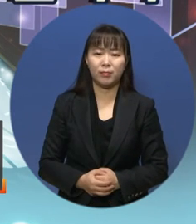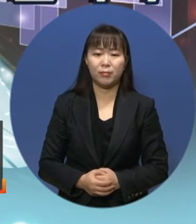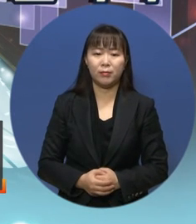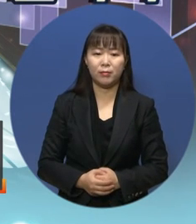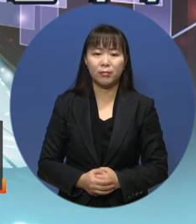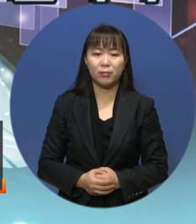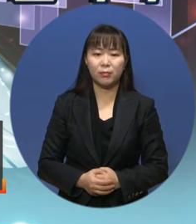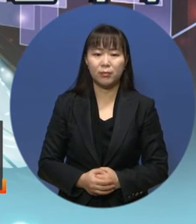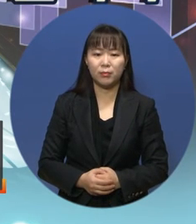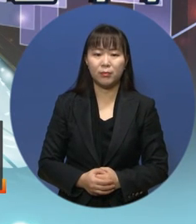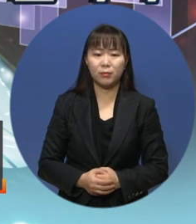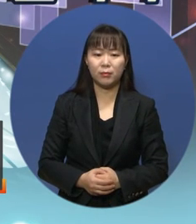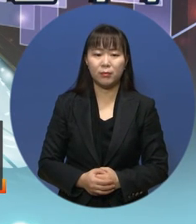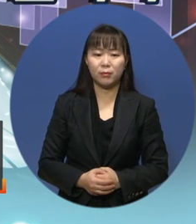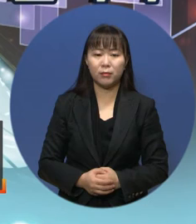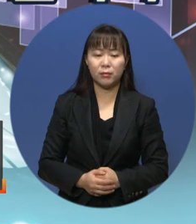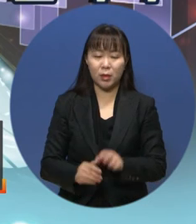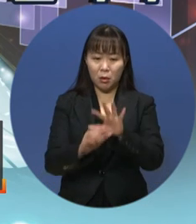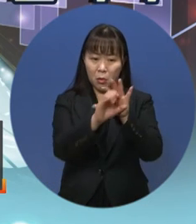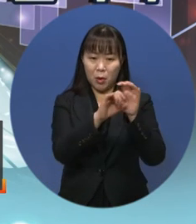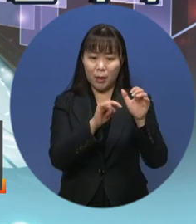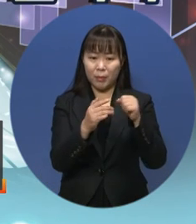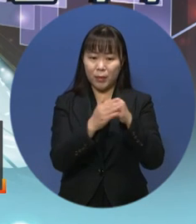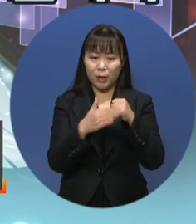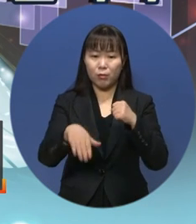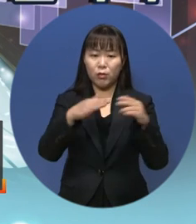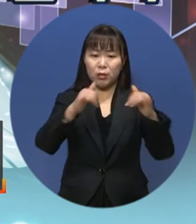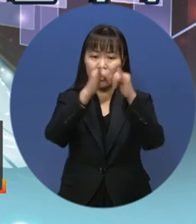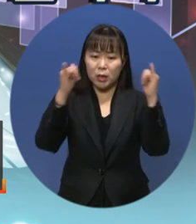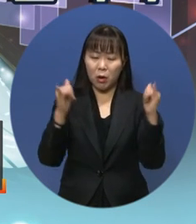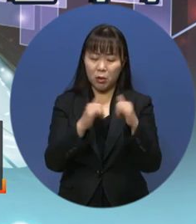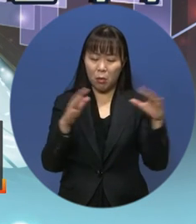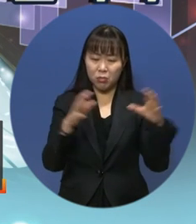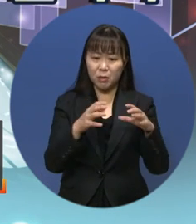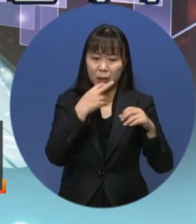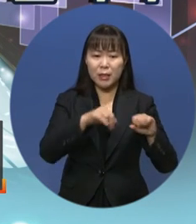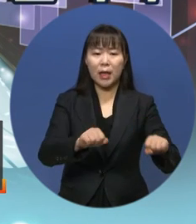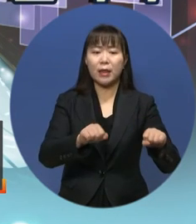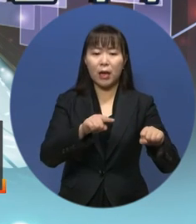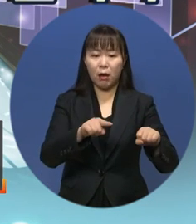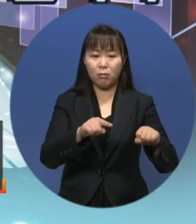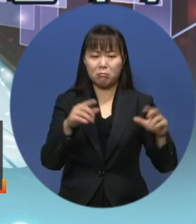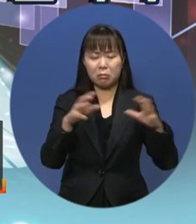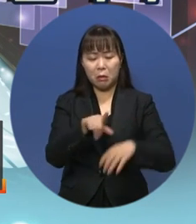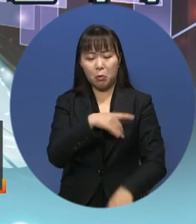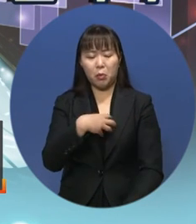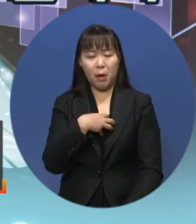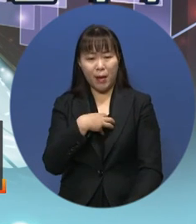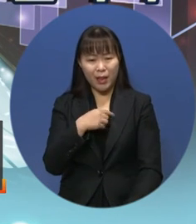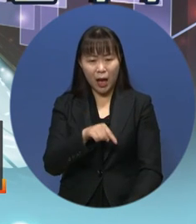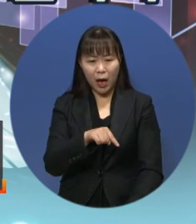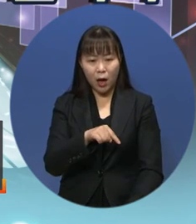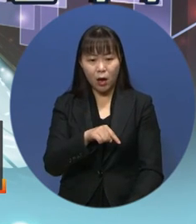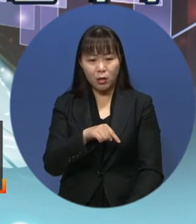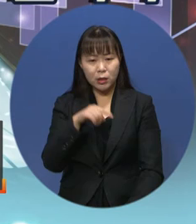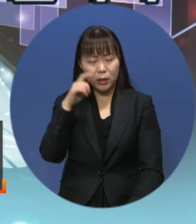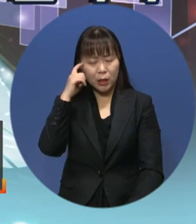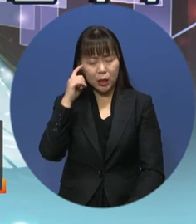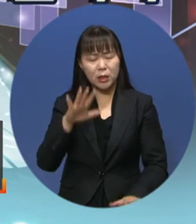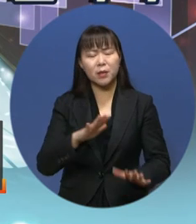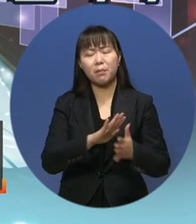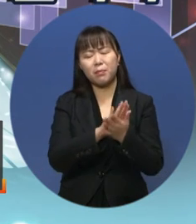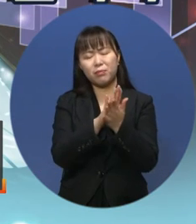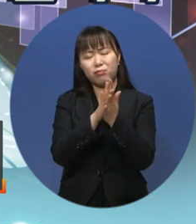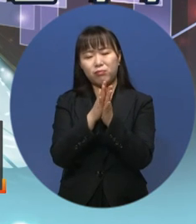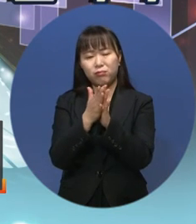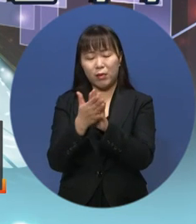됐습니다. 코로나로 인해서 우리 사회는 뭉치면 산다가 뭉치면 위험하다로 생각도